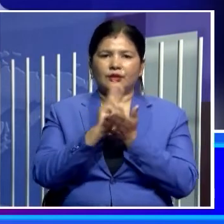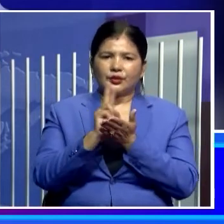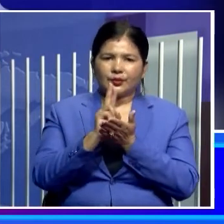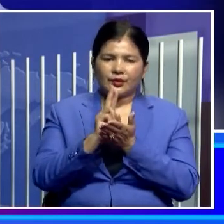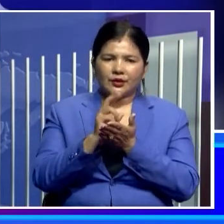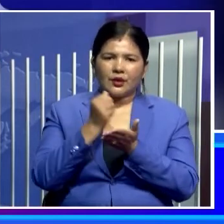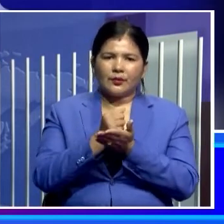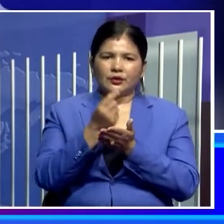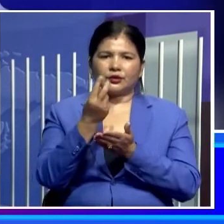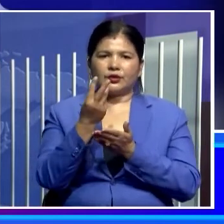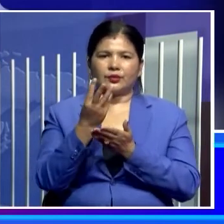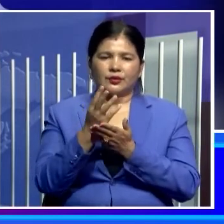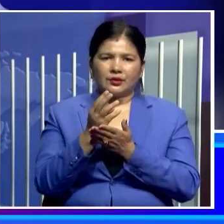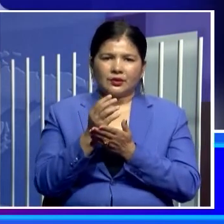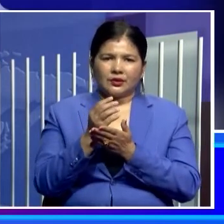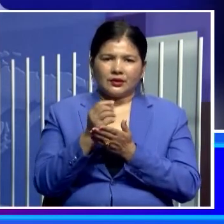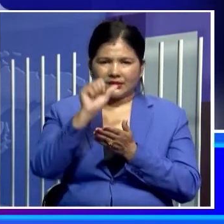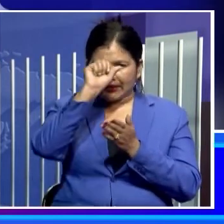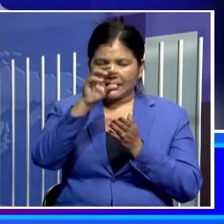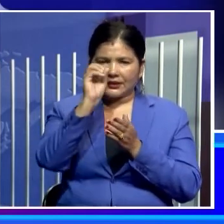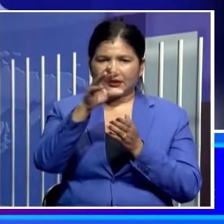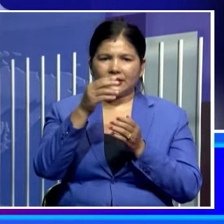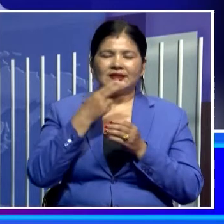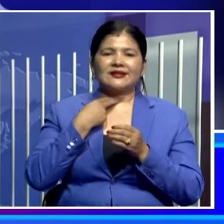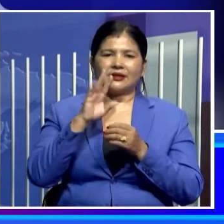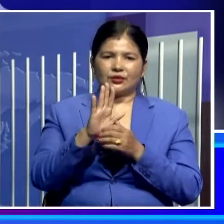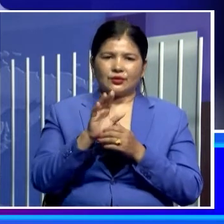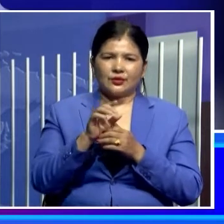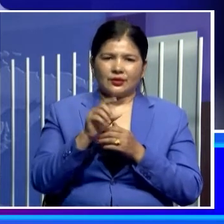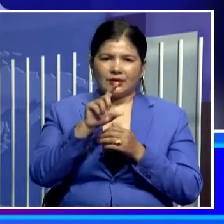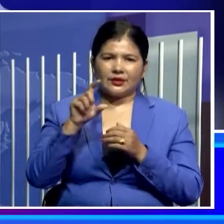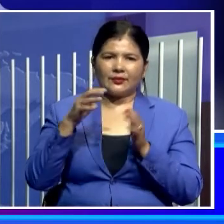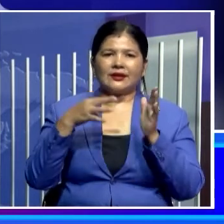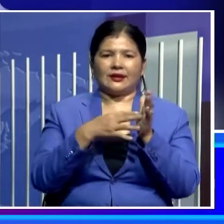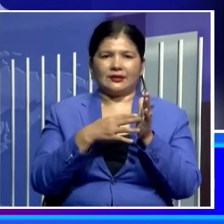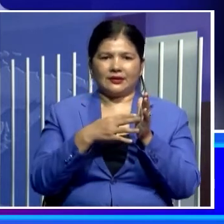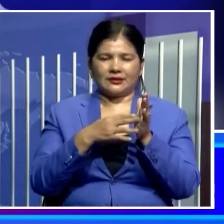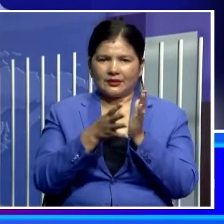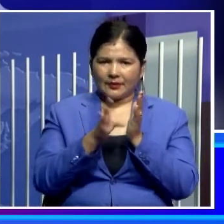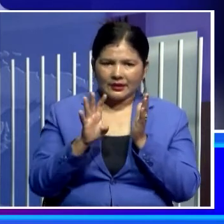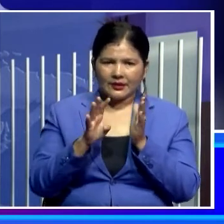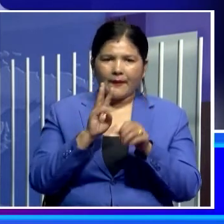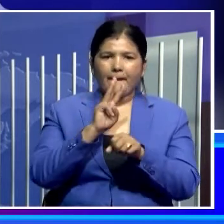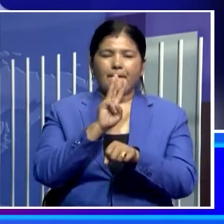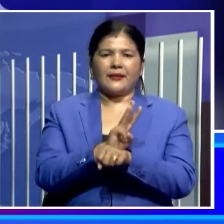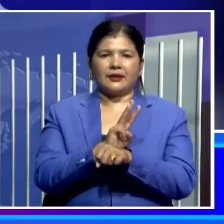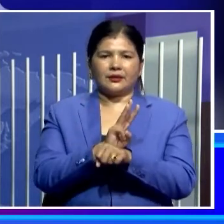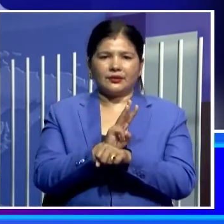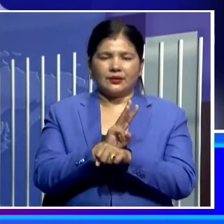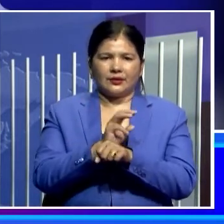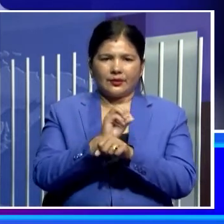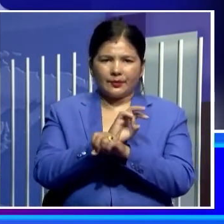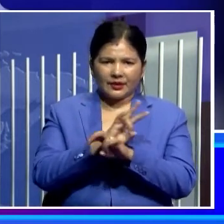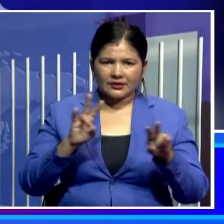मत परिणाम यहाँलाई जानकारी दिन चाहन्छु। नेपाली काङ्ग्रेसबाट मेयर पदका प्रत्याशी